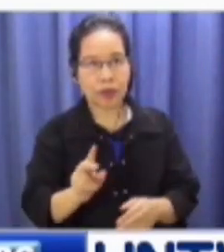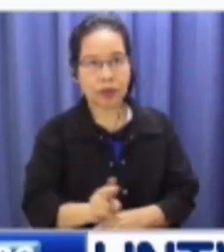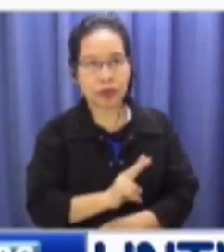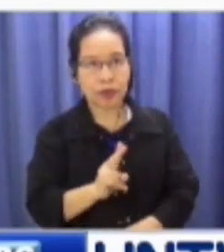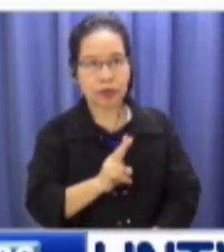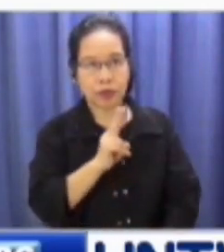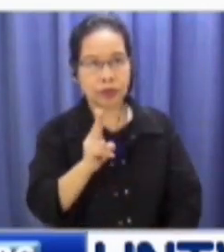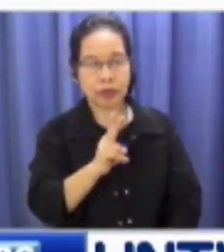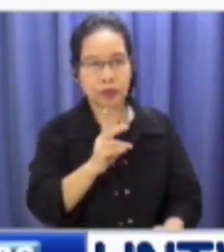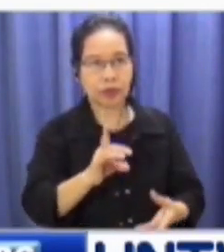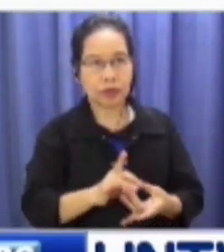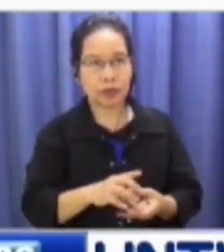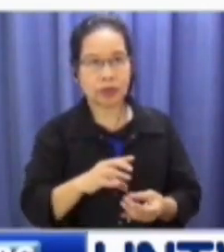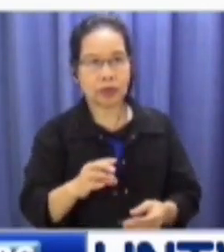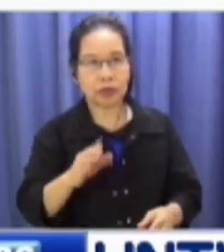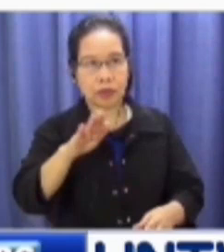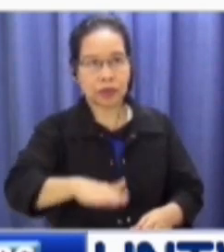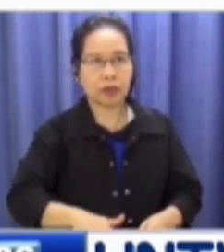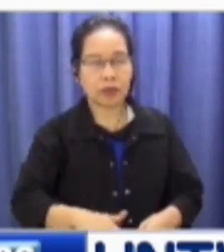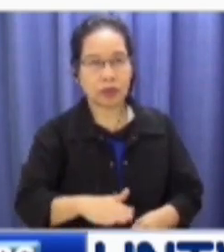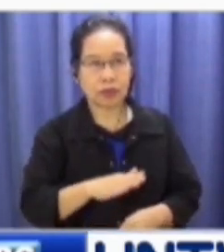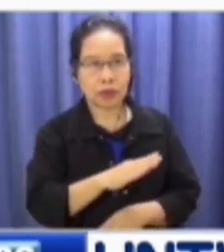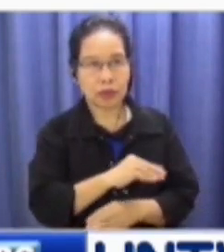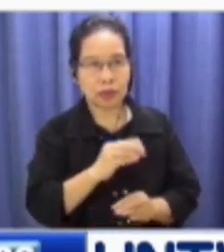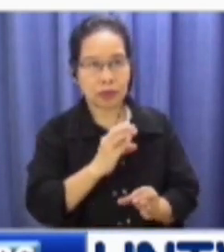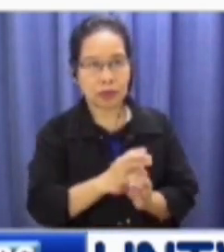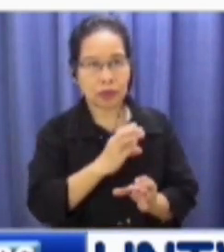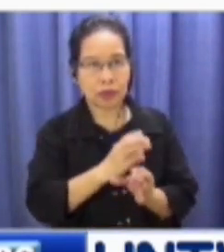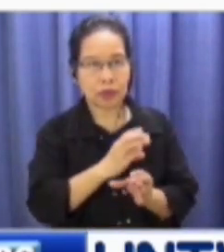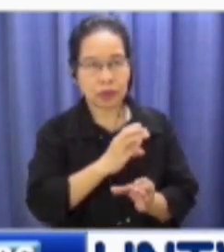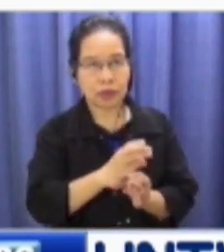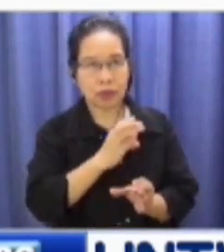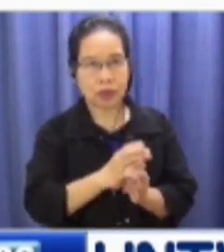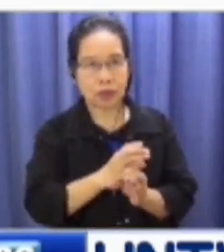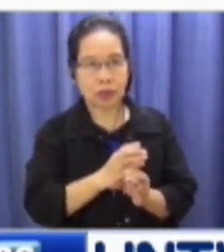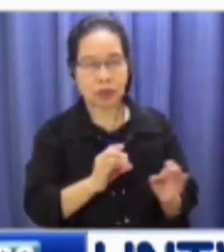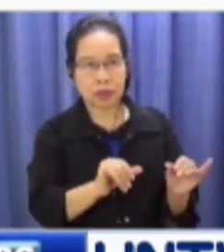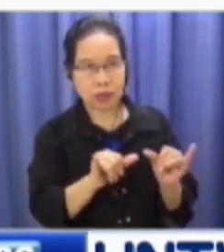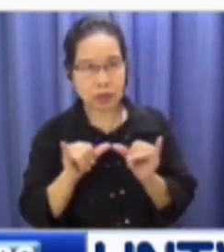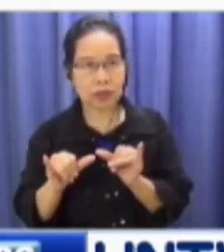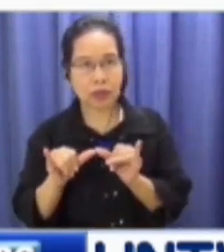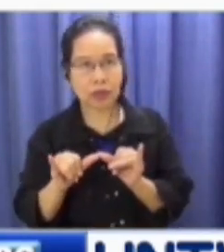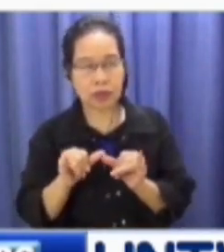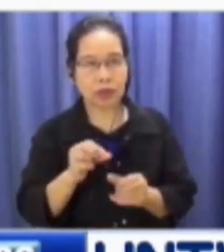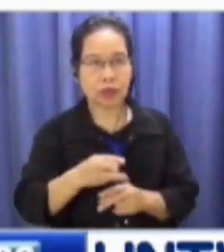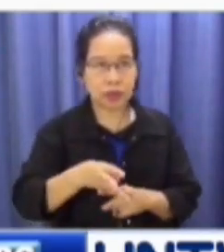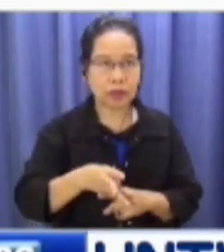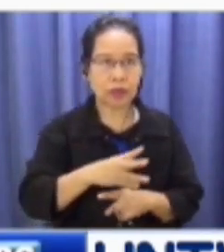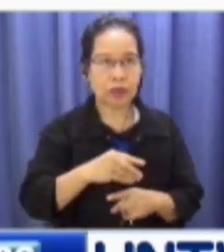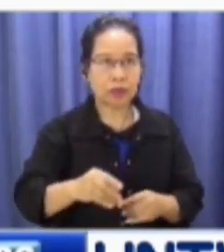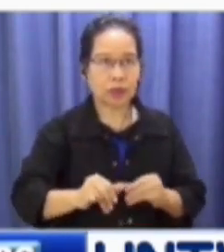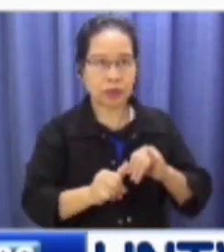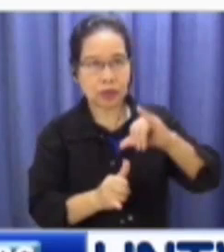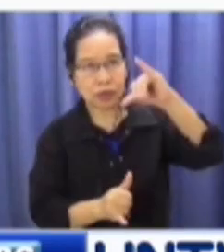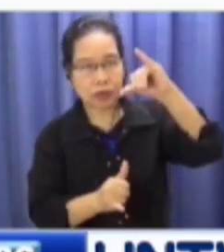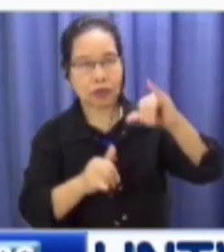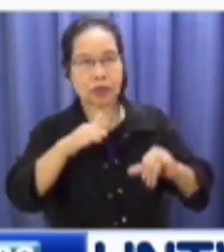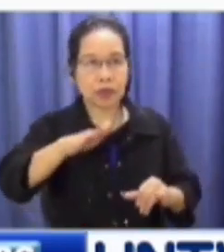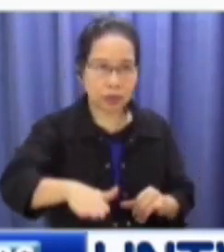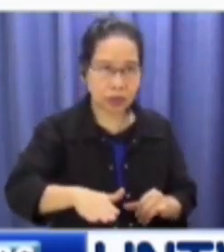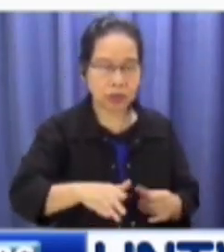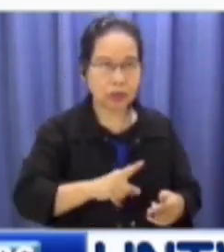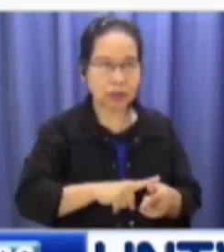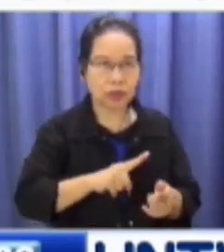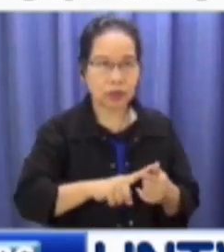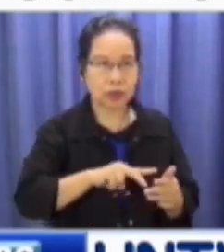the child restraint system or the car seat depends on the size, the weight, and the height of the child. So ibig sabihin po,